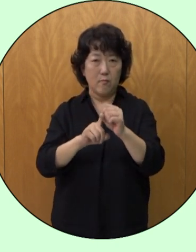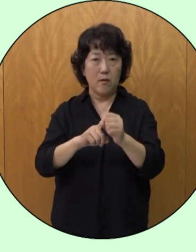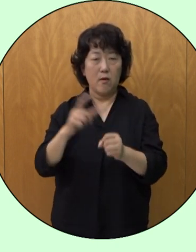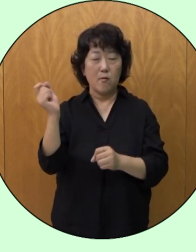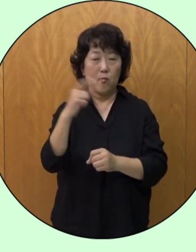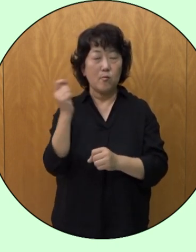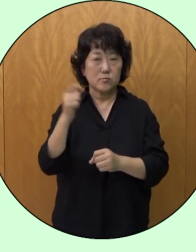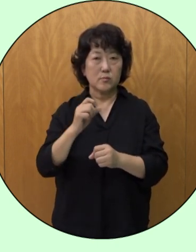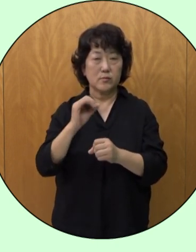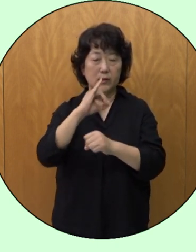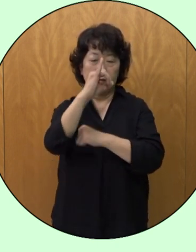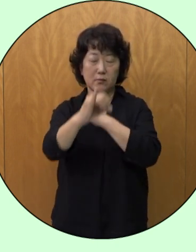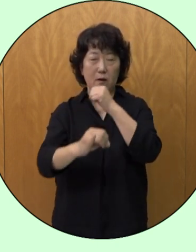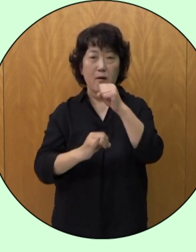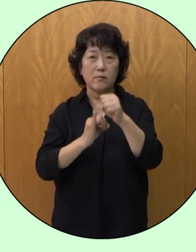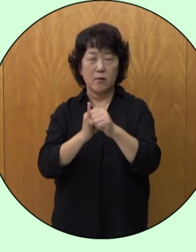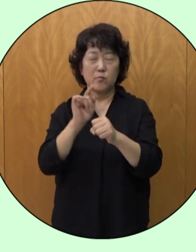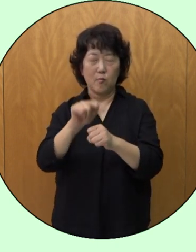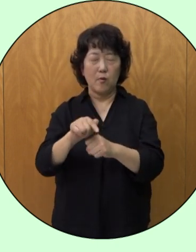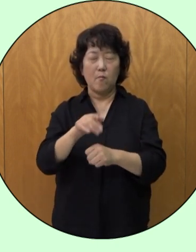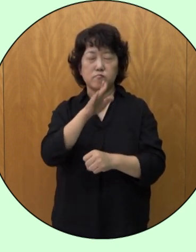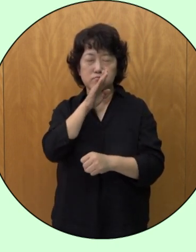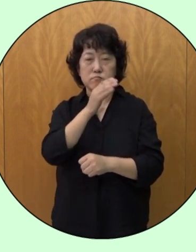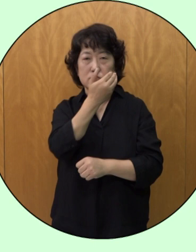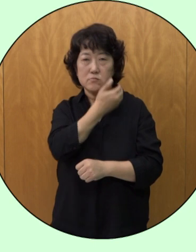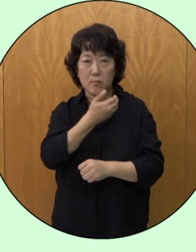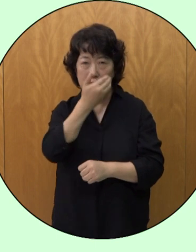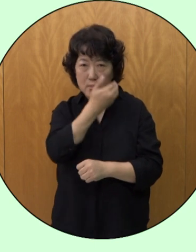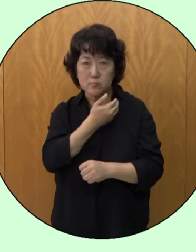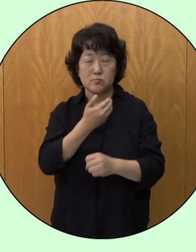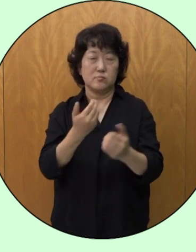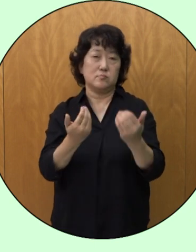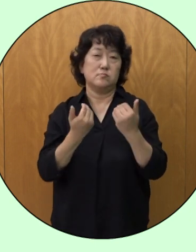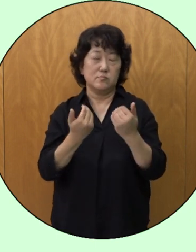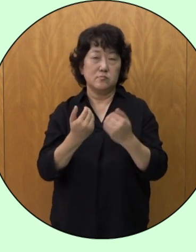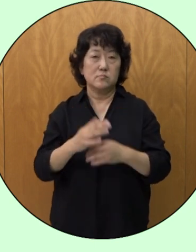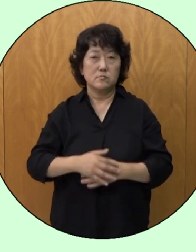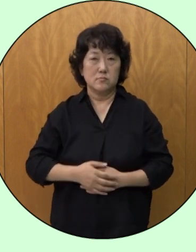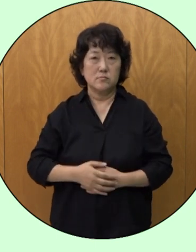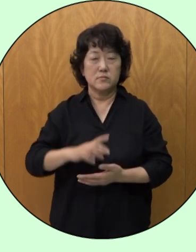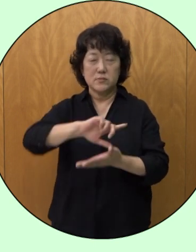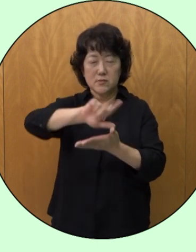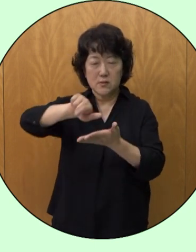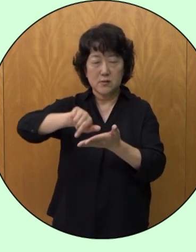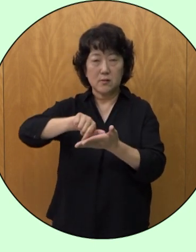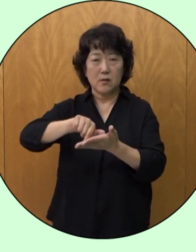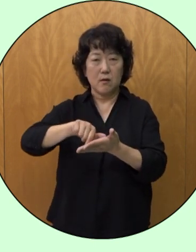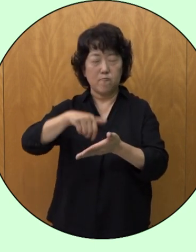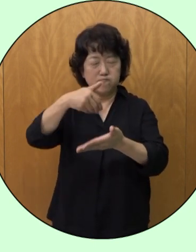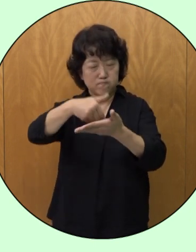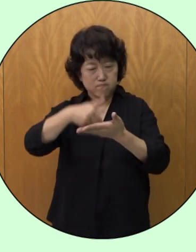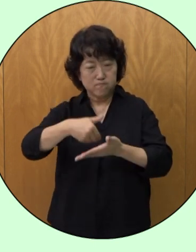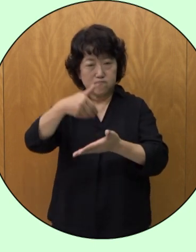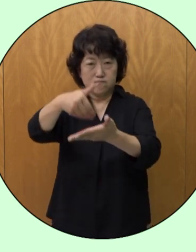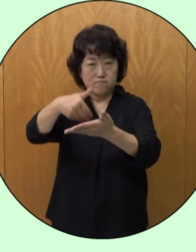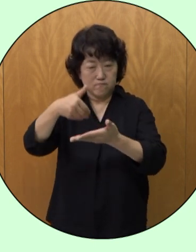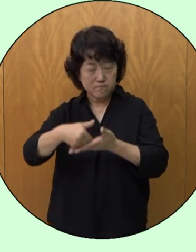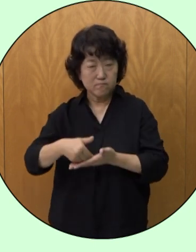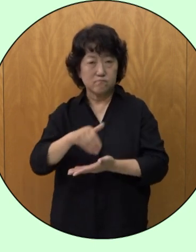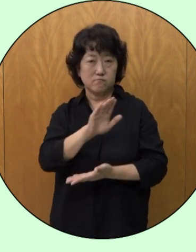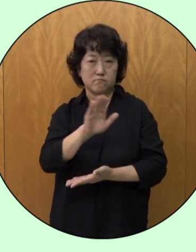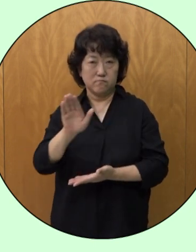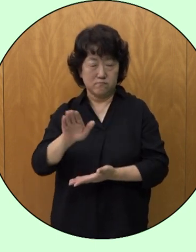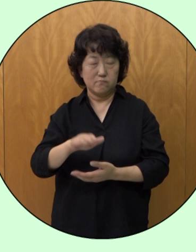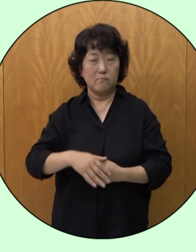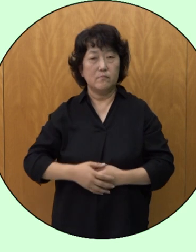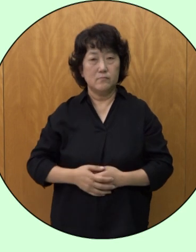速インターネット回線の有無は大きな問題であり、地域からも切実なご要望を寄せいただいており